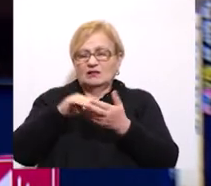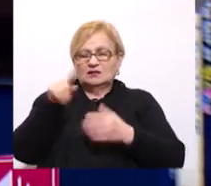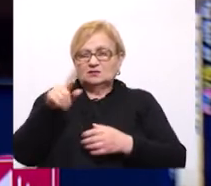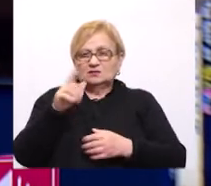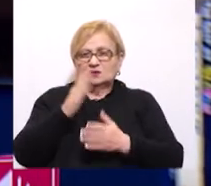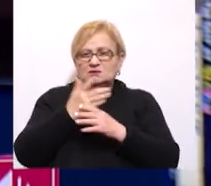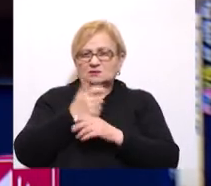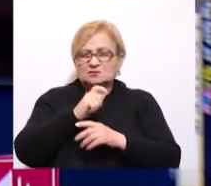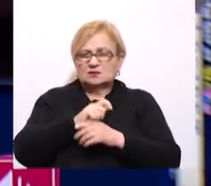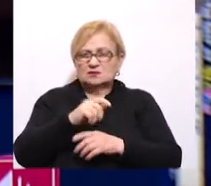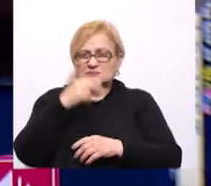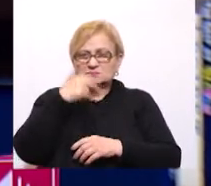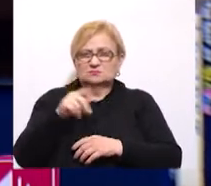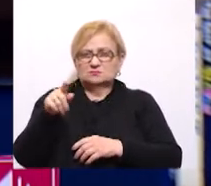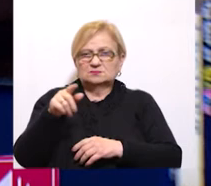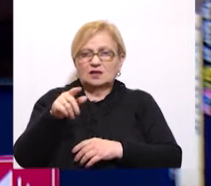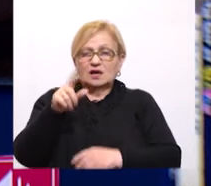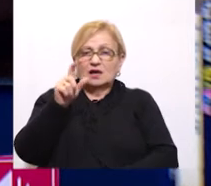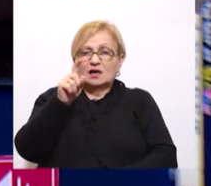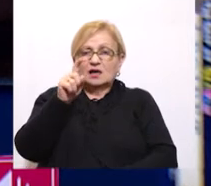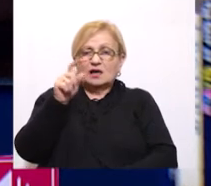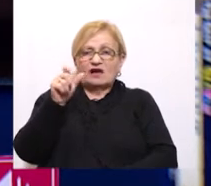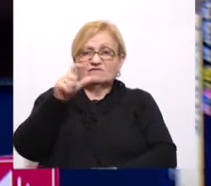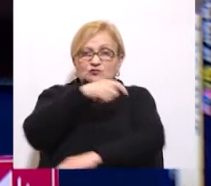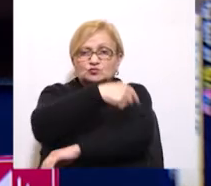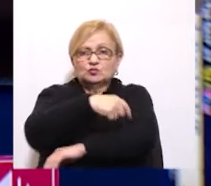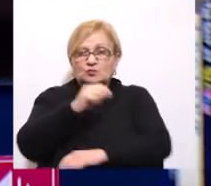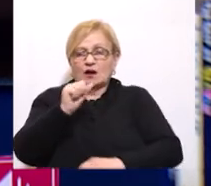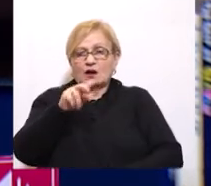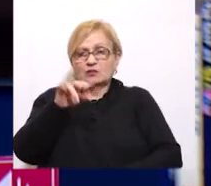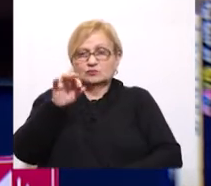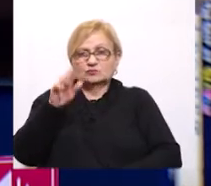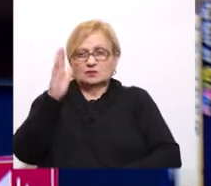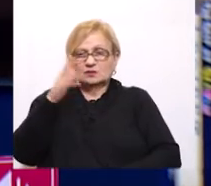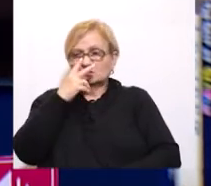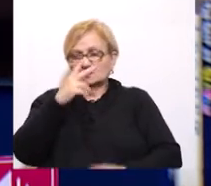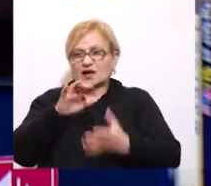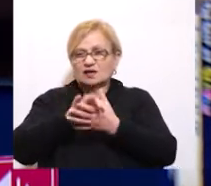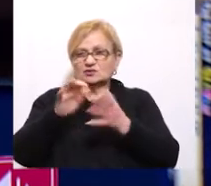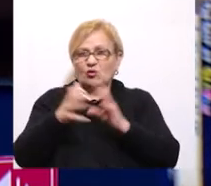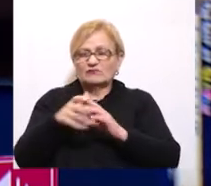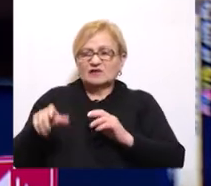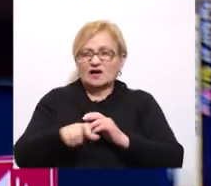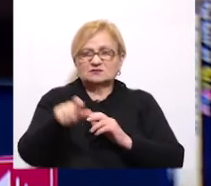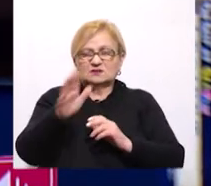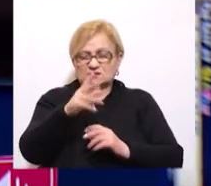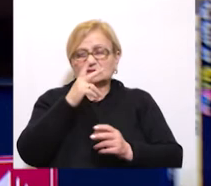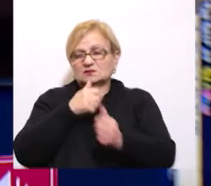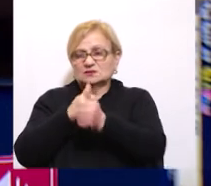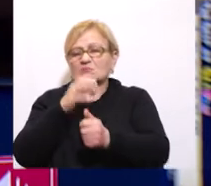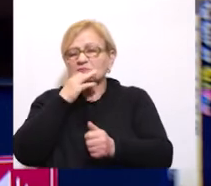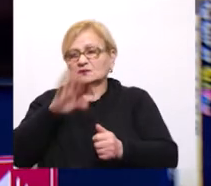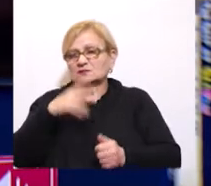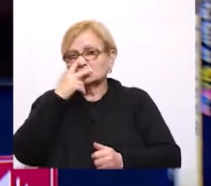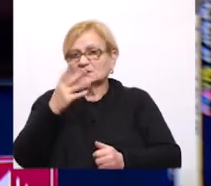და მოაზროვნე პერსონაჟს, ხევსურ ალუდას, გაყვებით თოვლიან გზაზე მიმავალს.